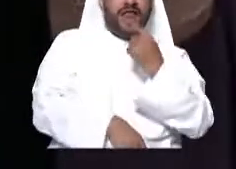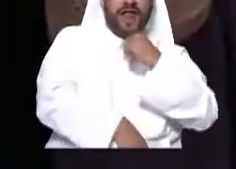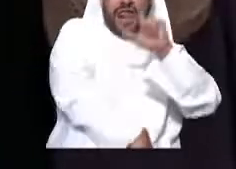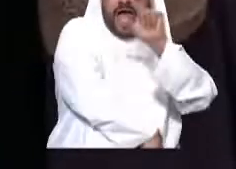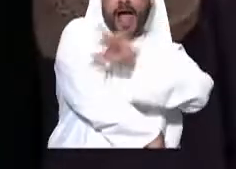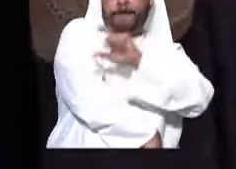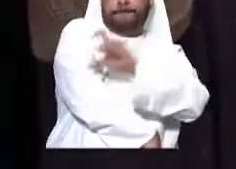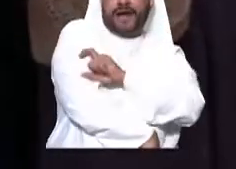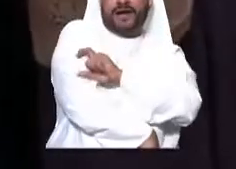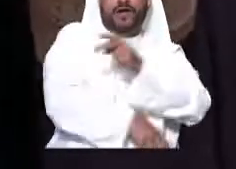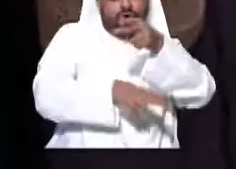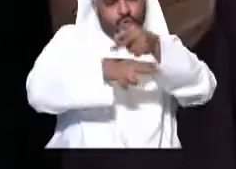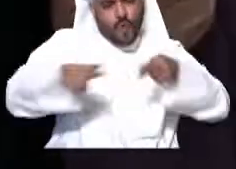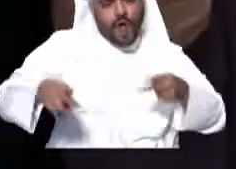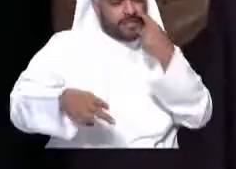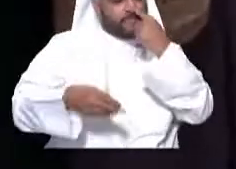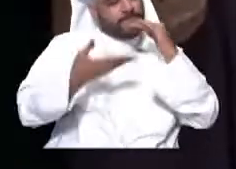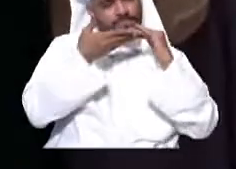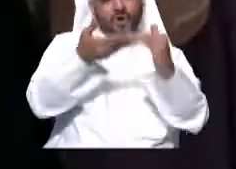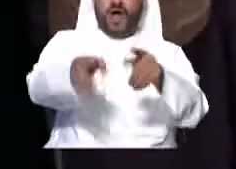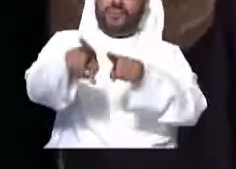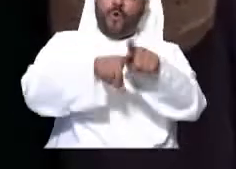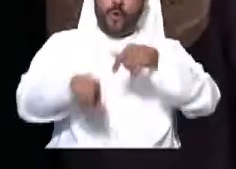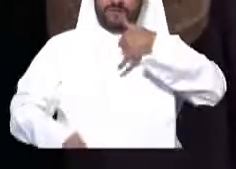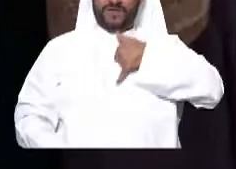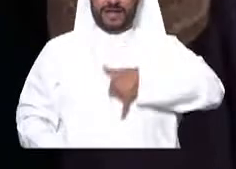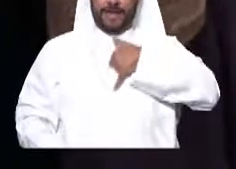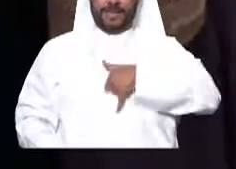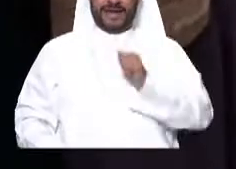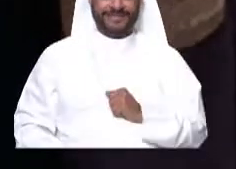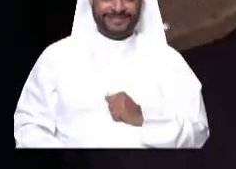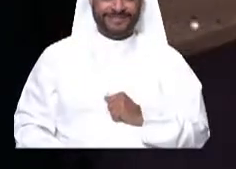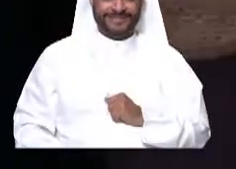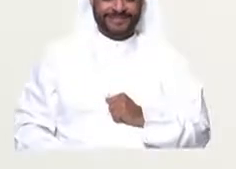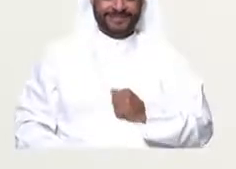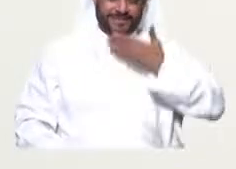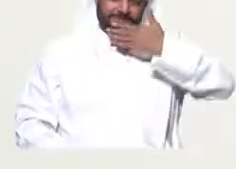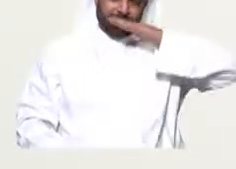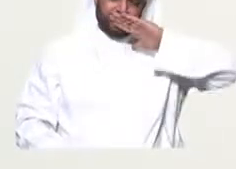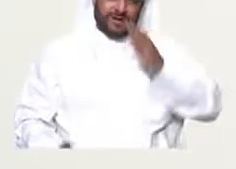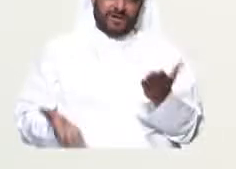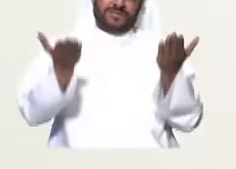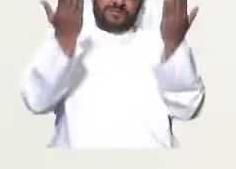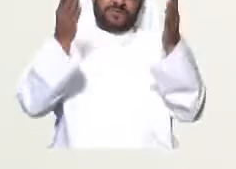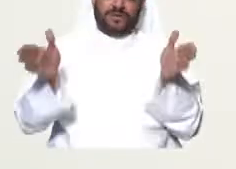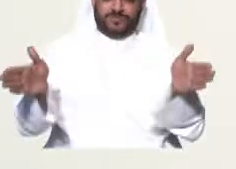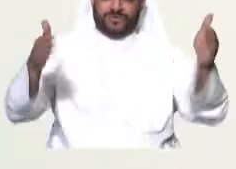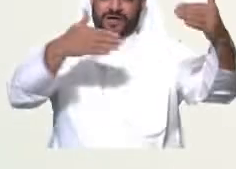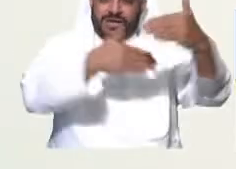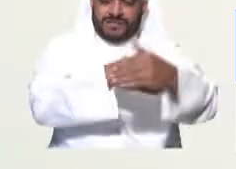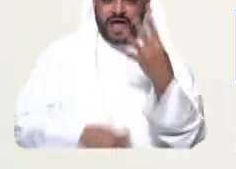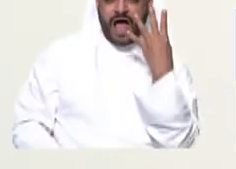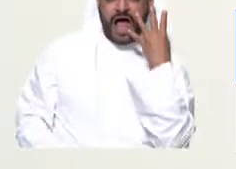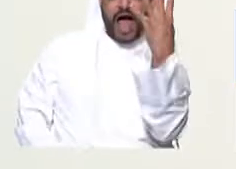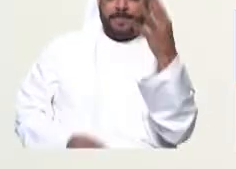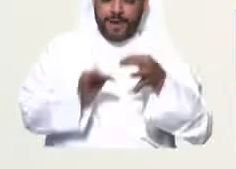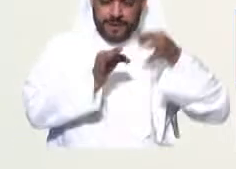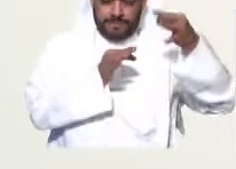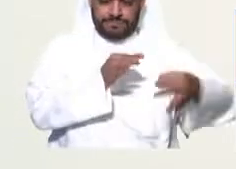من مؤسسة استجابة للأعمال الإنسانية. مشروع السلة الغذائية والذي استهدف أربع محافظات وهي